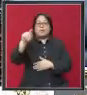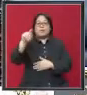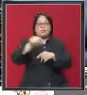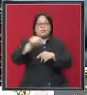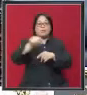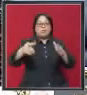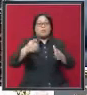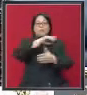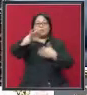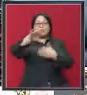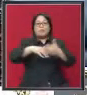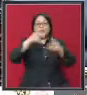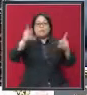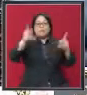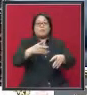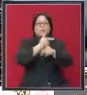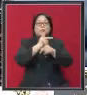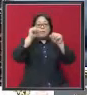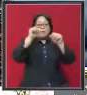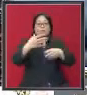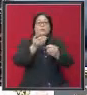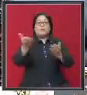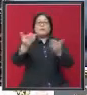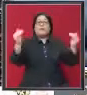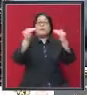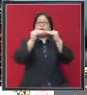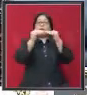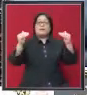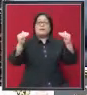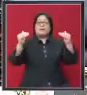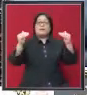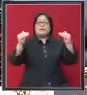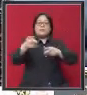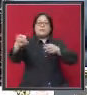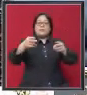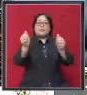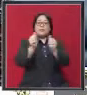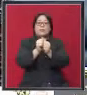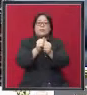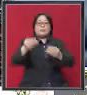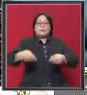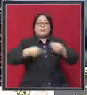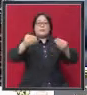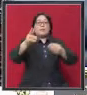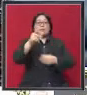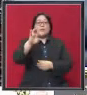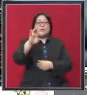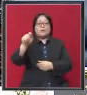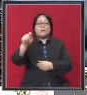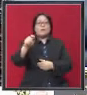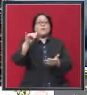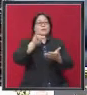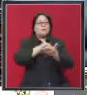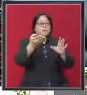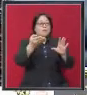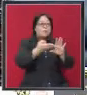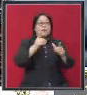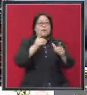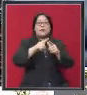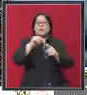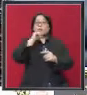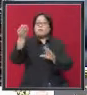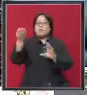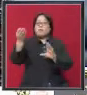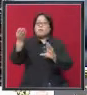bagi memastikan semua peminjam menerima layanan yang adil semasa berurusan dengan pemberi kredit, sama ada pemberi kredit bank